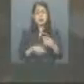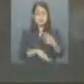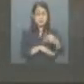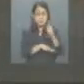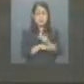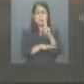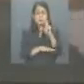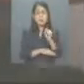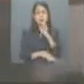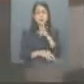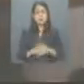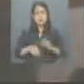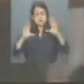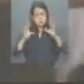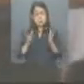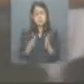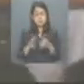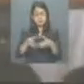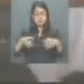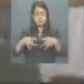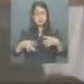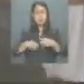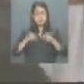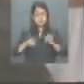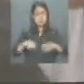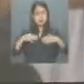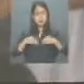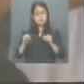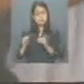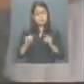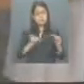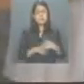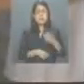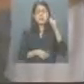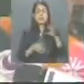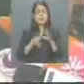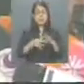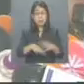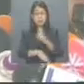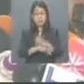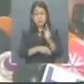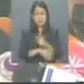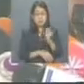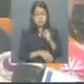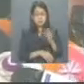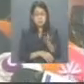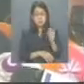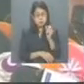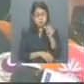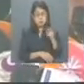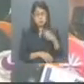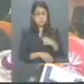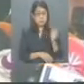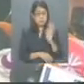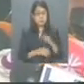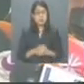คร่วมรัฐบาลตอบรับที่จะขยายเวลาถือเป็นการแสดงเจตนาทางการเมืองที่ไม่ได้รวบรัดหรือว่าเร่งรัดการพิจารณาแก้ไ